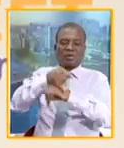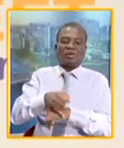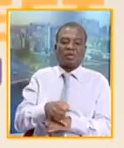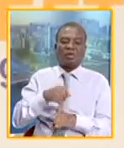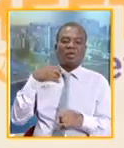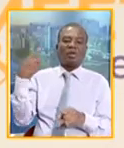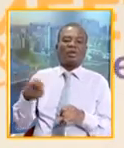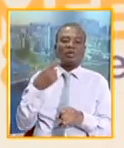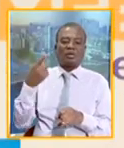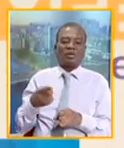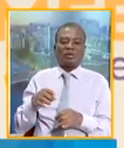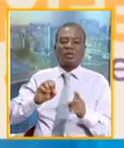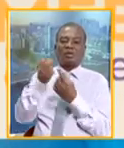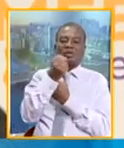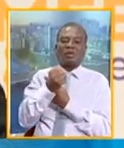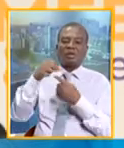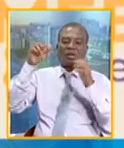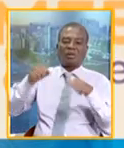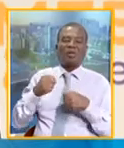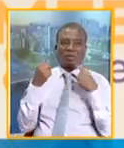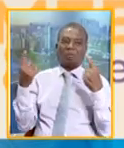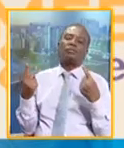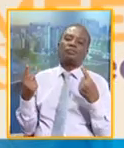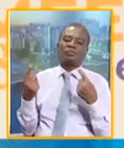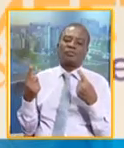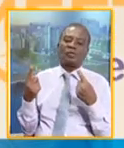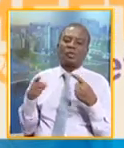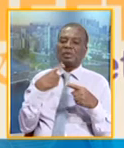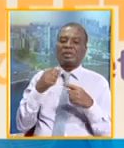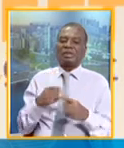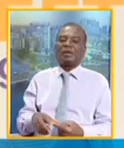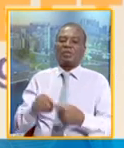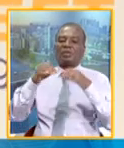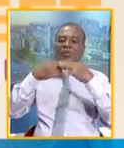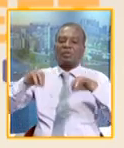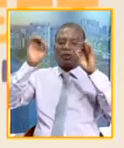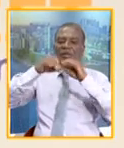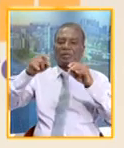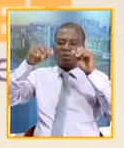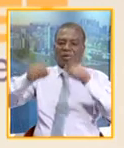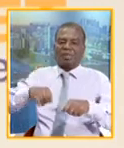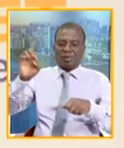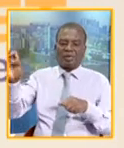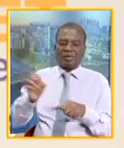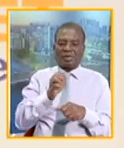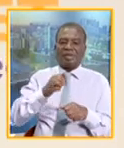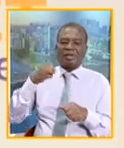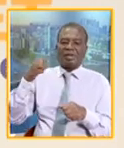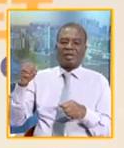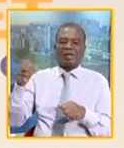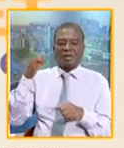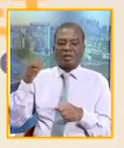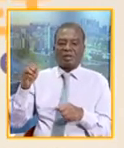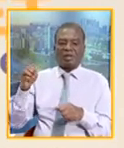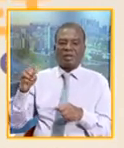toujours des situations qui peuvent vous surprendre, mais ce qui est essentiel, c'est votre capacité de réaction pour